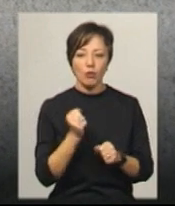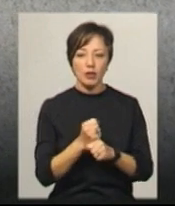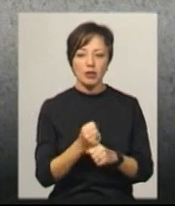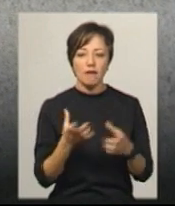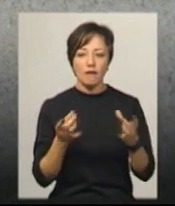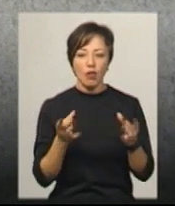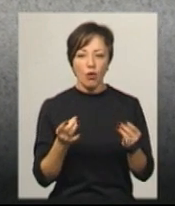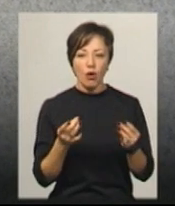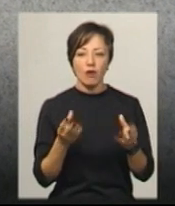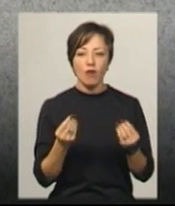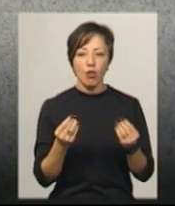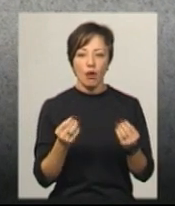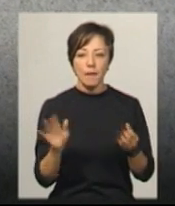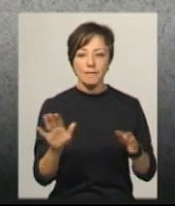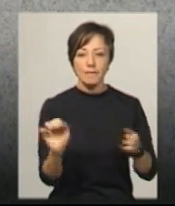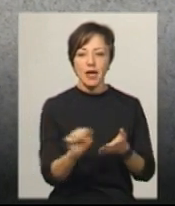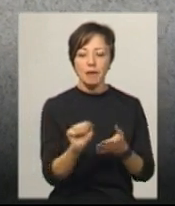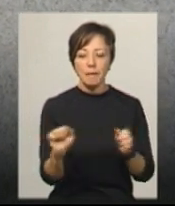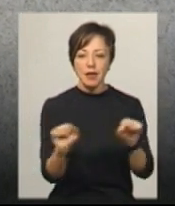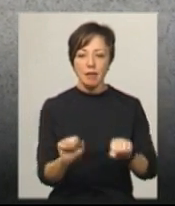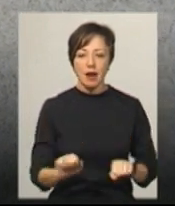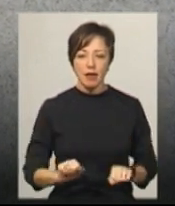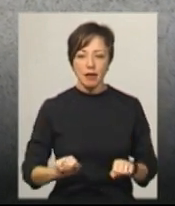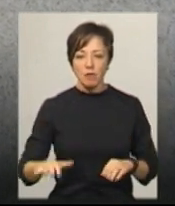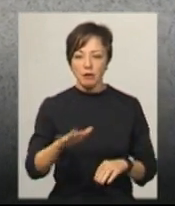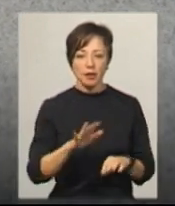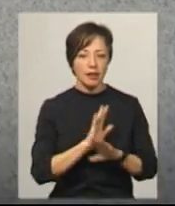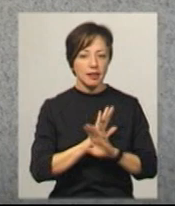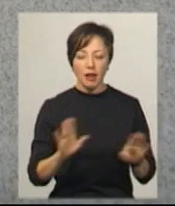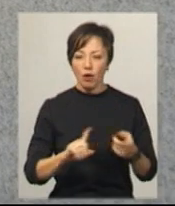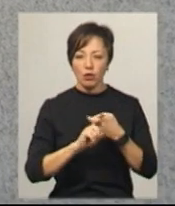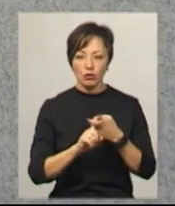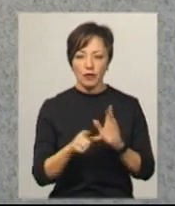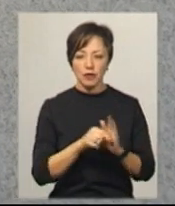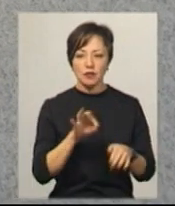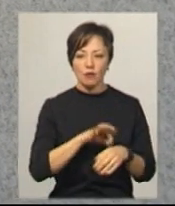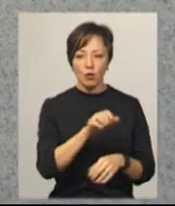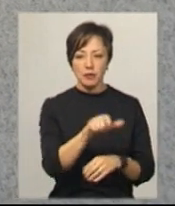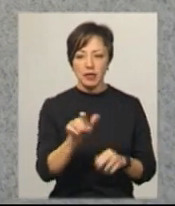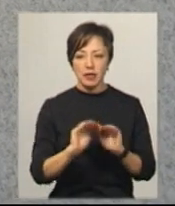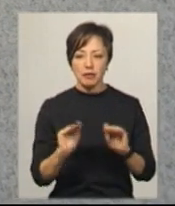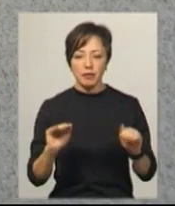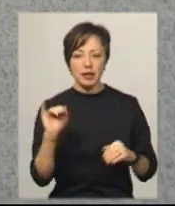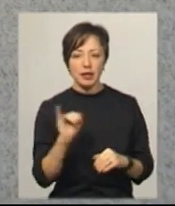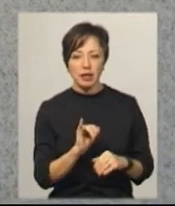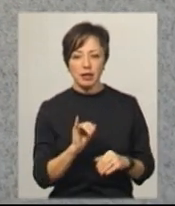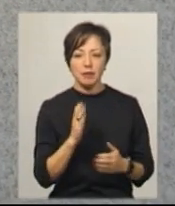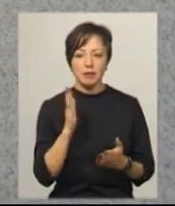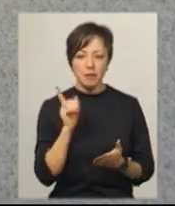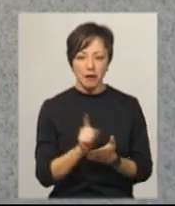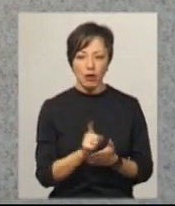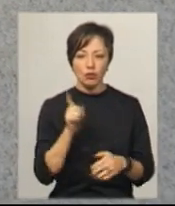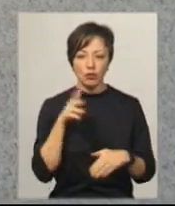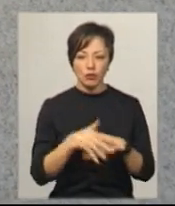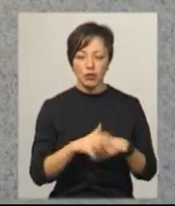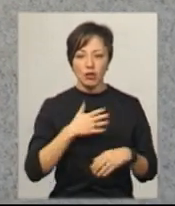вологе прибирання в приміщенні. Не контактувати з хворими дітьми. Ну і мають розуміти